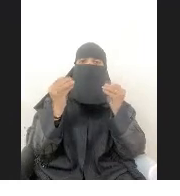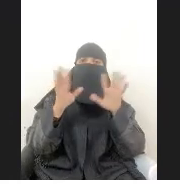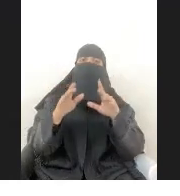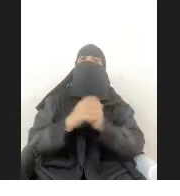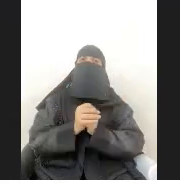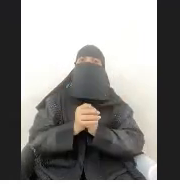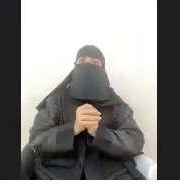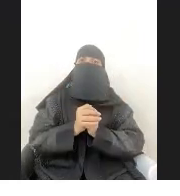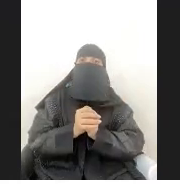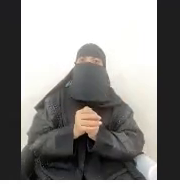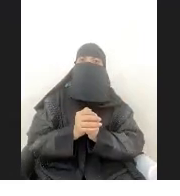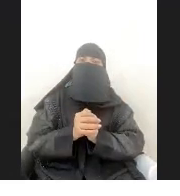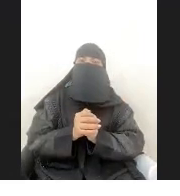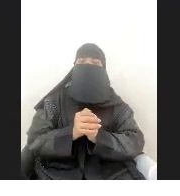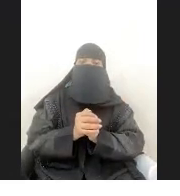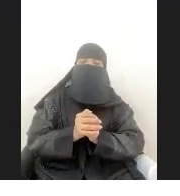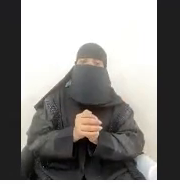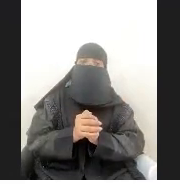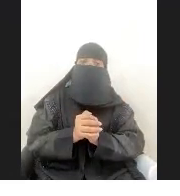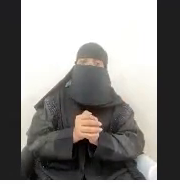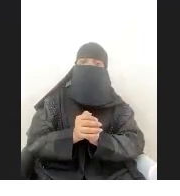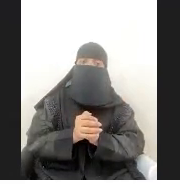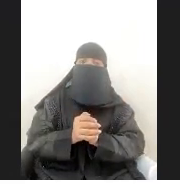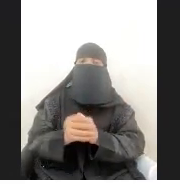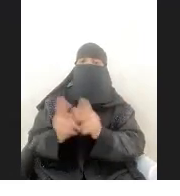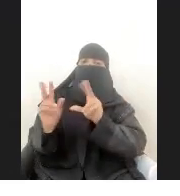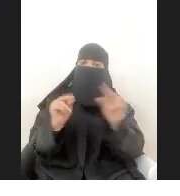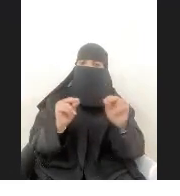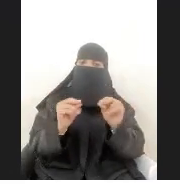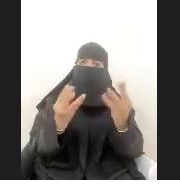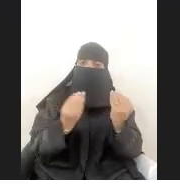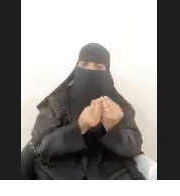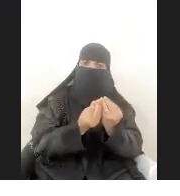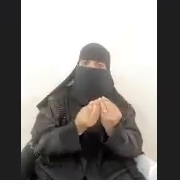بمعنى أنه الأجزاء المتشابهة تكون مع بعض.